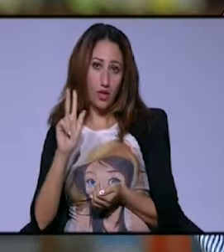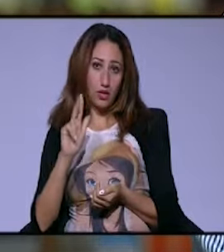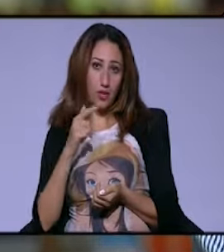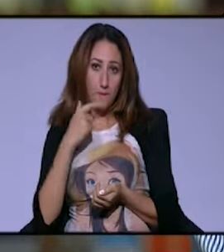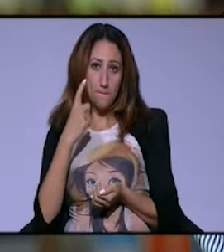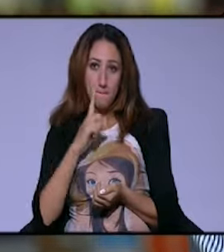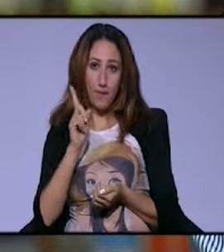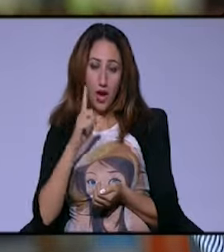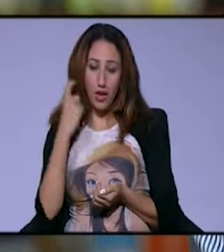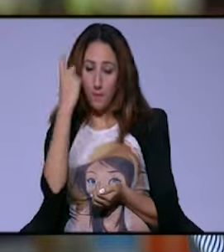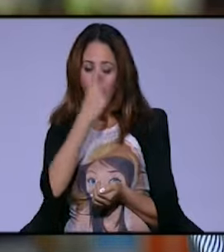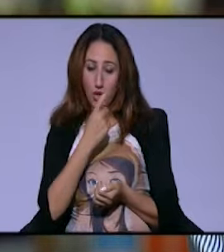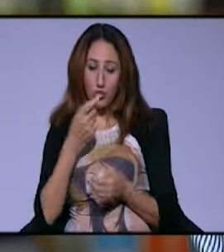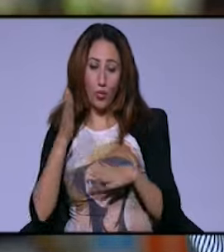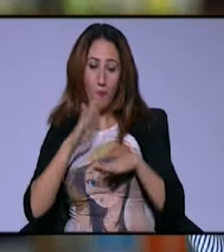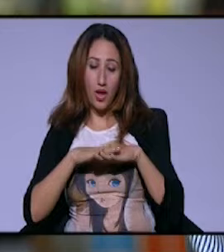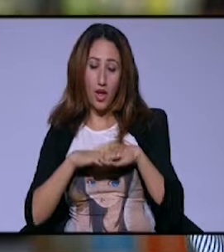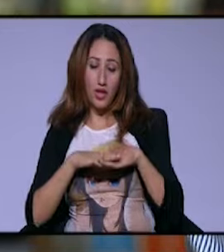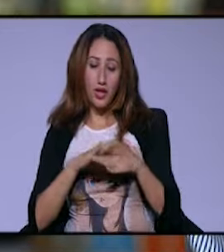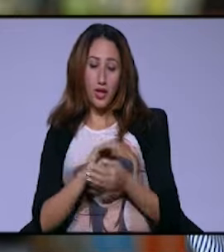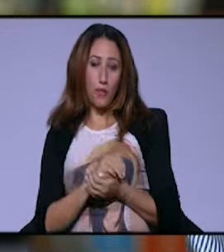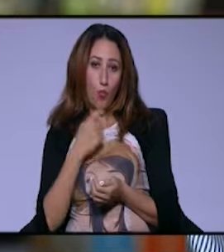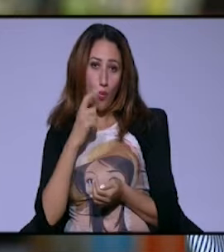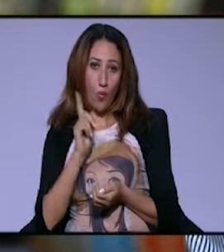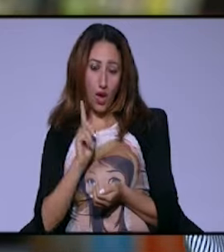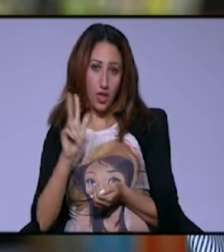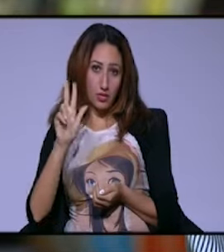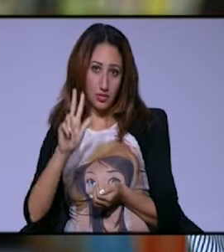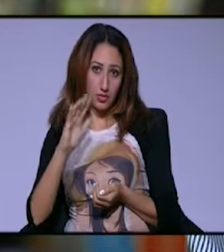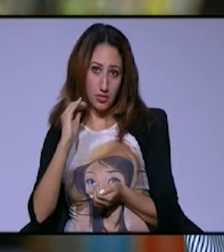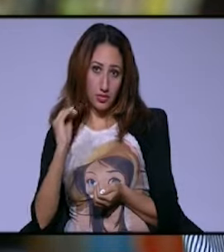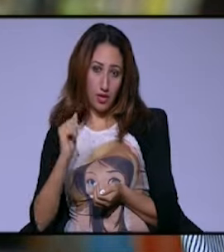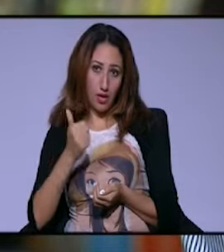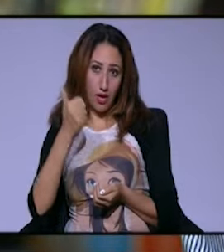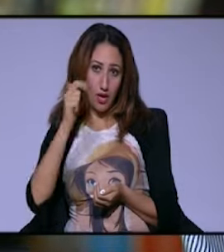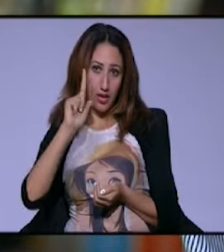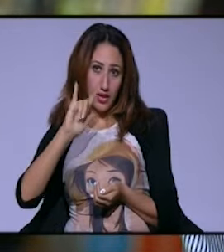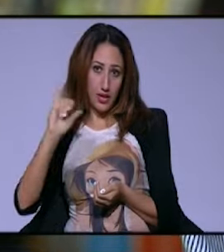غير المغضوب عليهم ولا